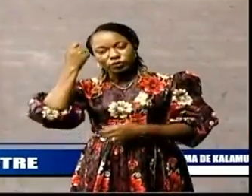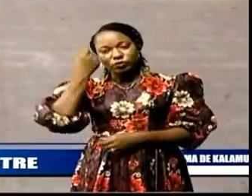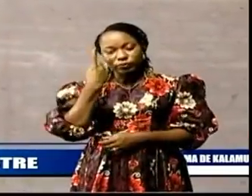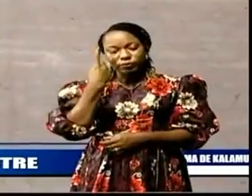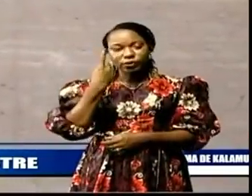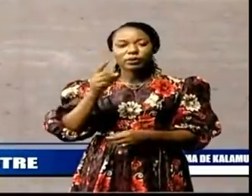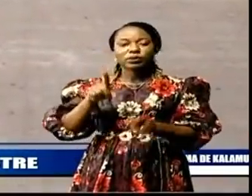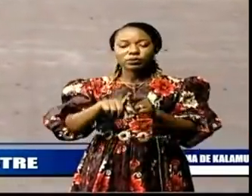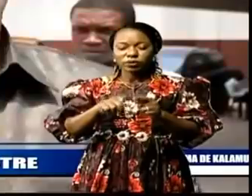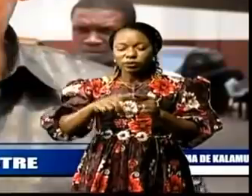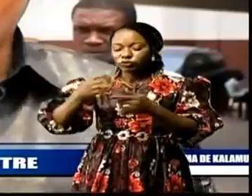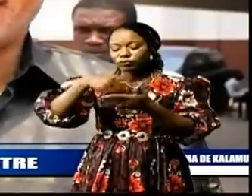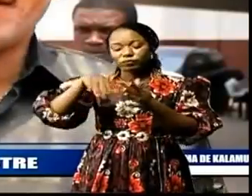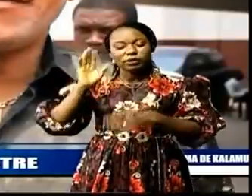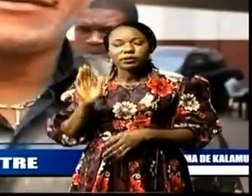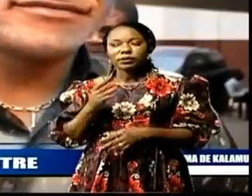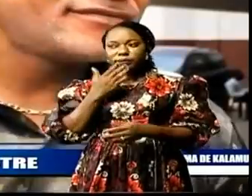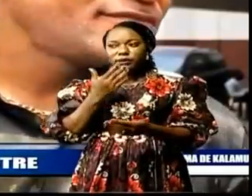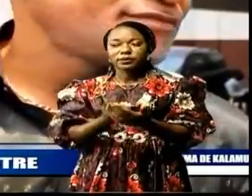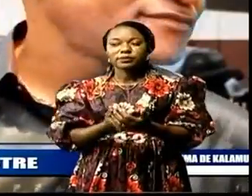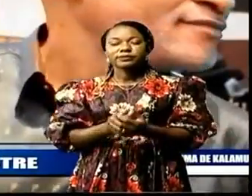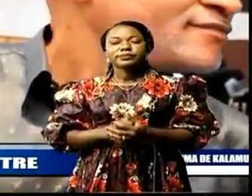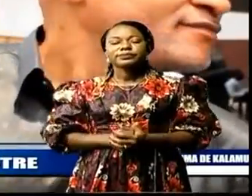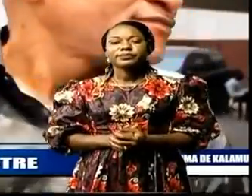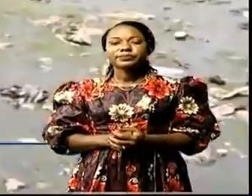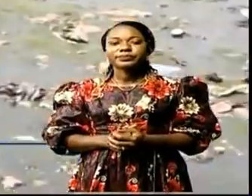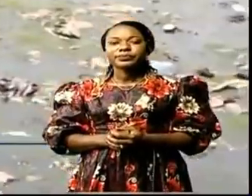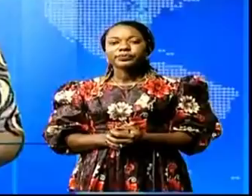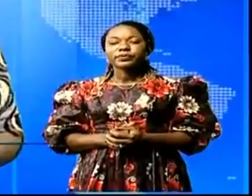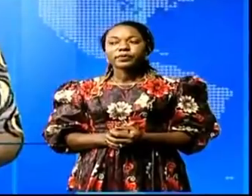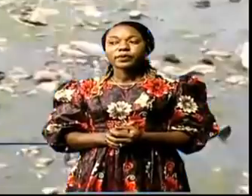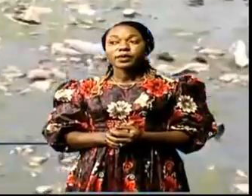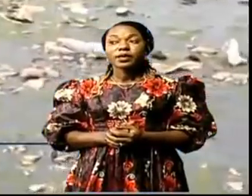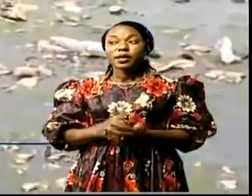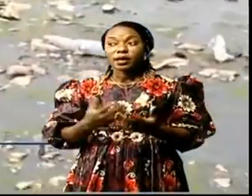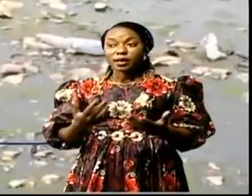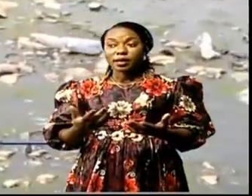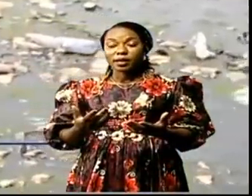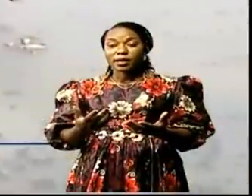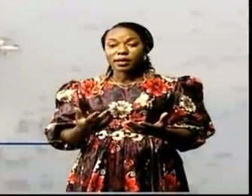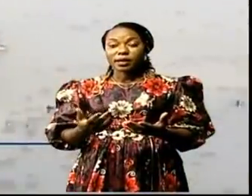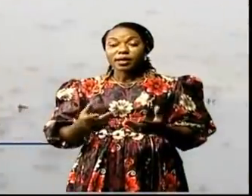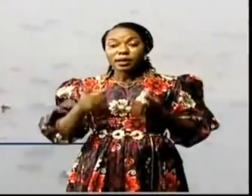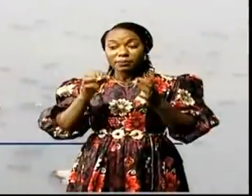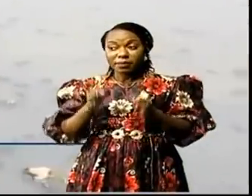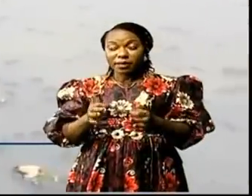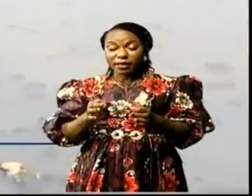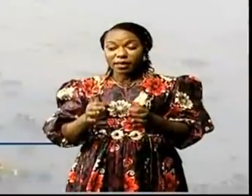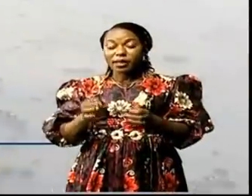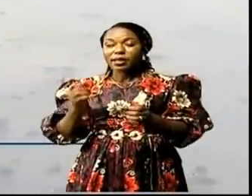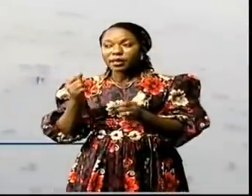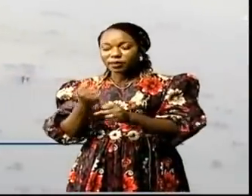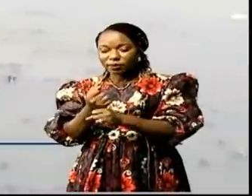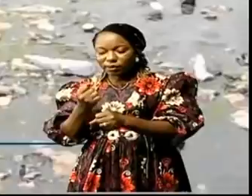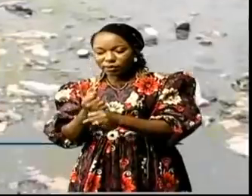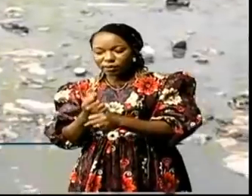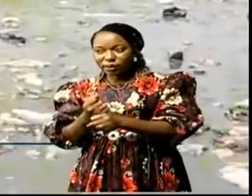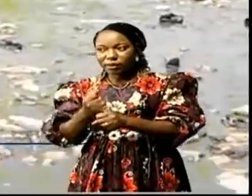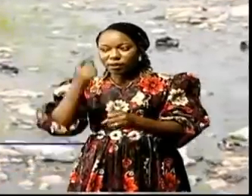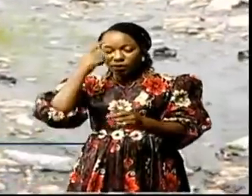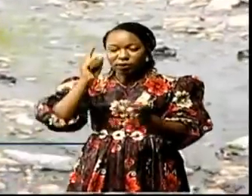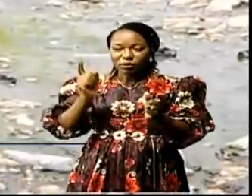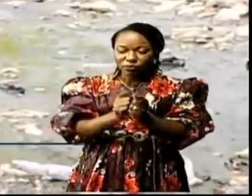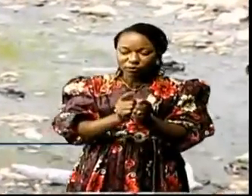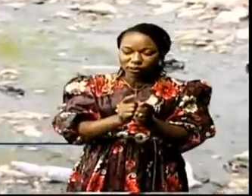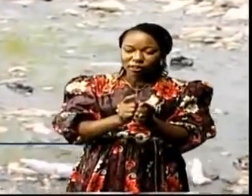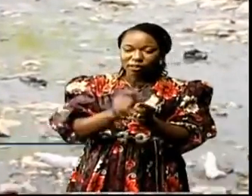partis. Merci, ok, d'accord. Ce n'est pas un cas isolé. Le genre de situation se rencontre à plusieurs